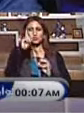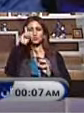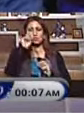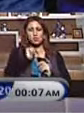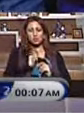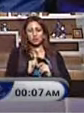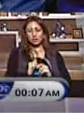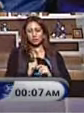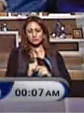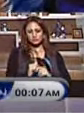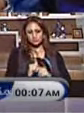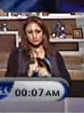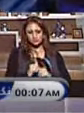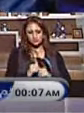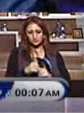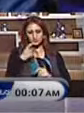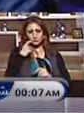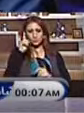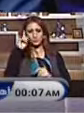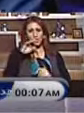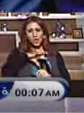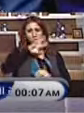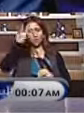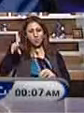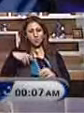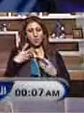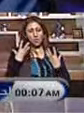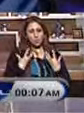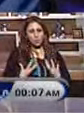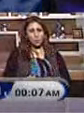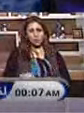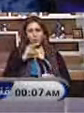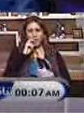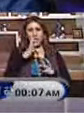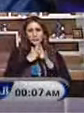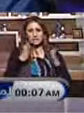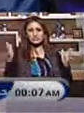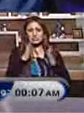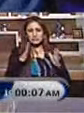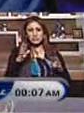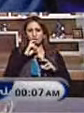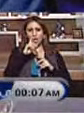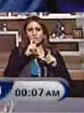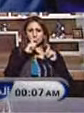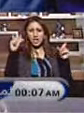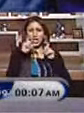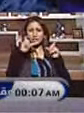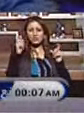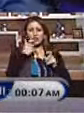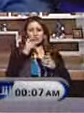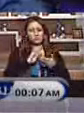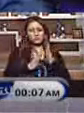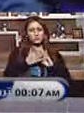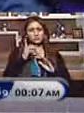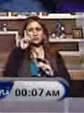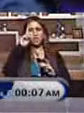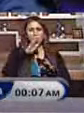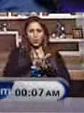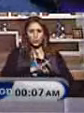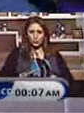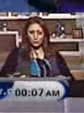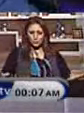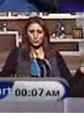بعد ان يعني يهمد الجميع من كثره الكلام ومن كثره الصياح وبعد هذا اللهاث العجيب